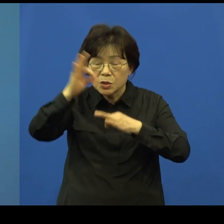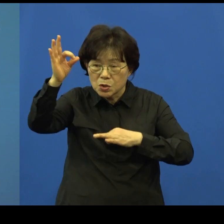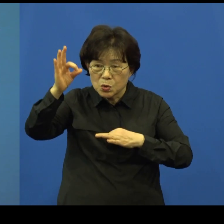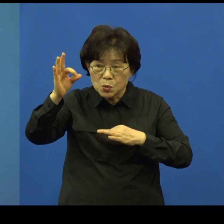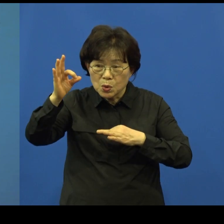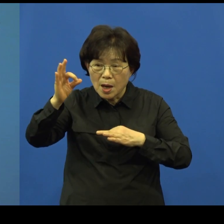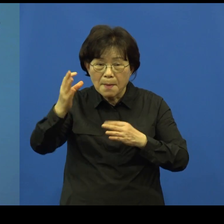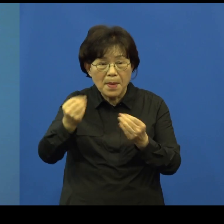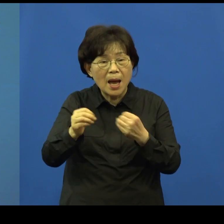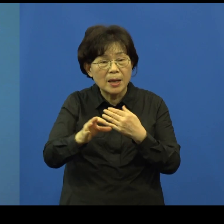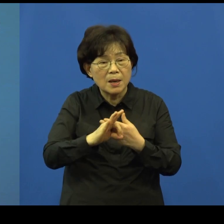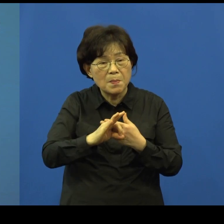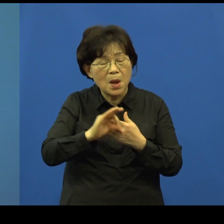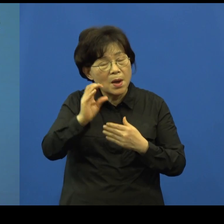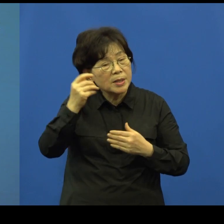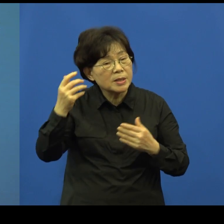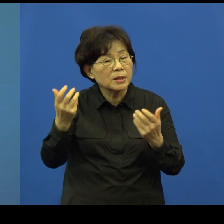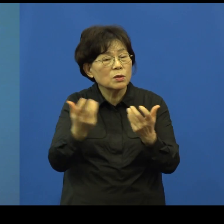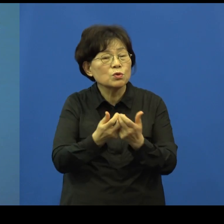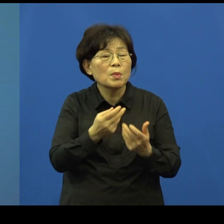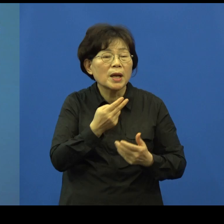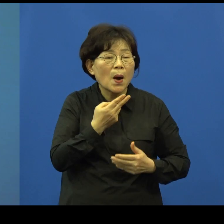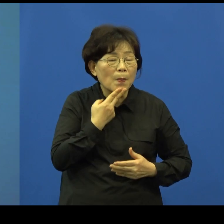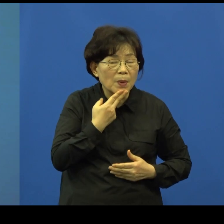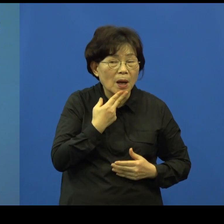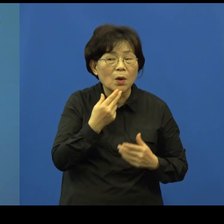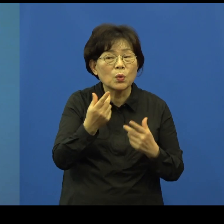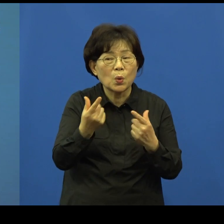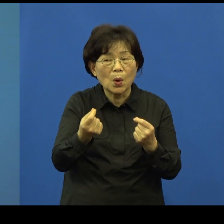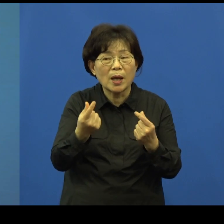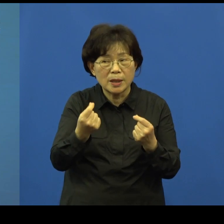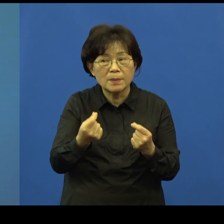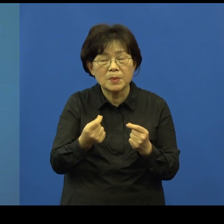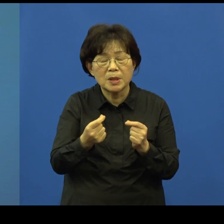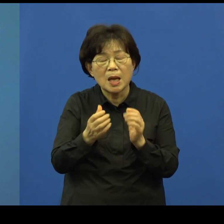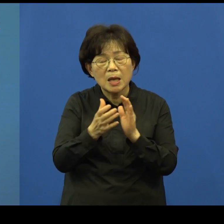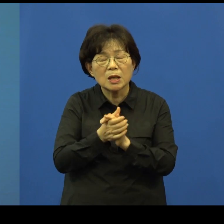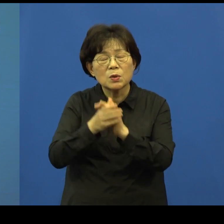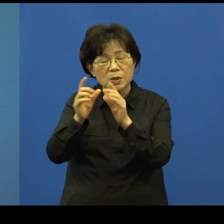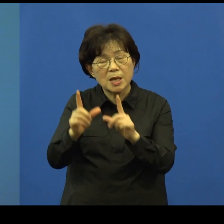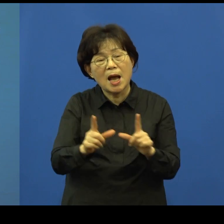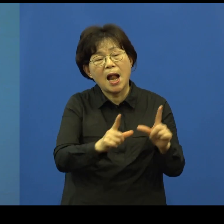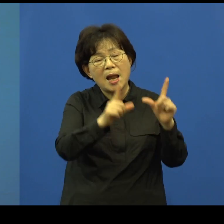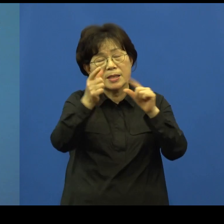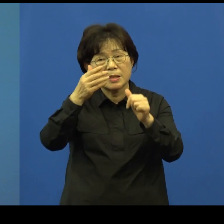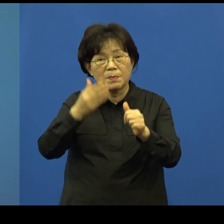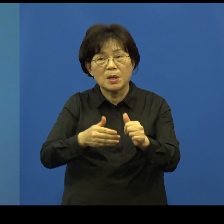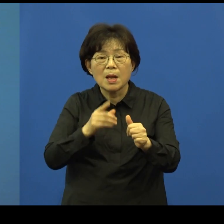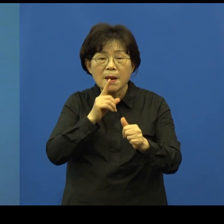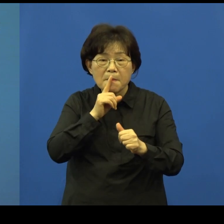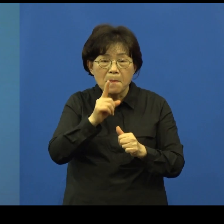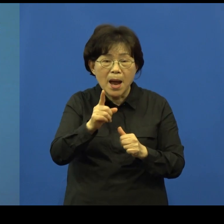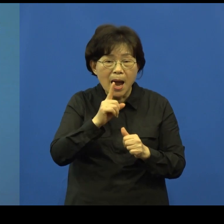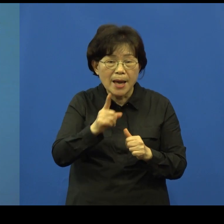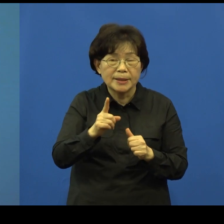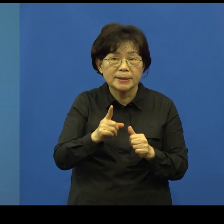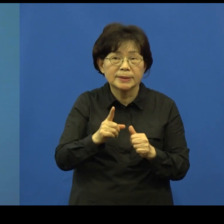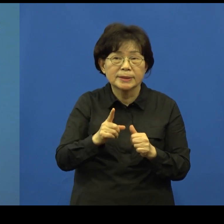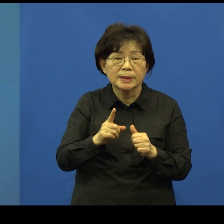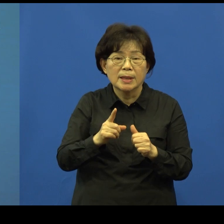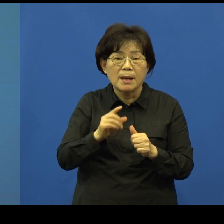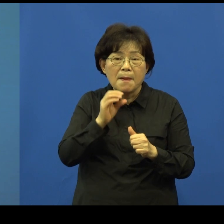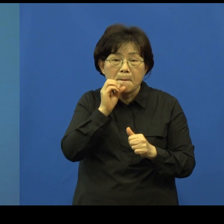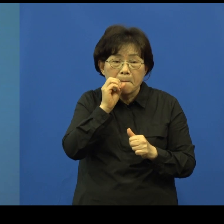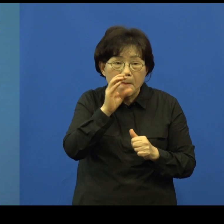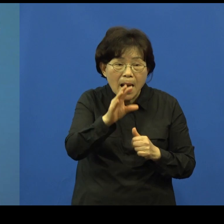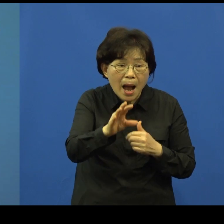충만하지 않다는 것. 그래서 기도 생활, 은혜 생활을 또 이제 하라는 사인입니다. 여러분, 이 말은 한번